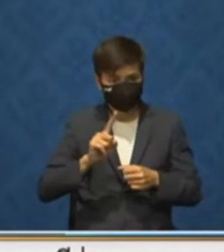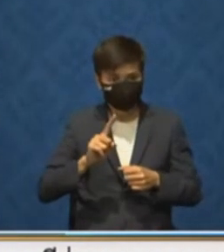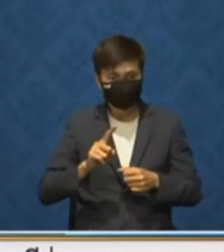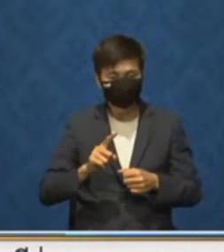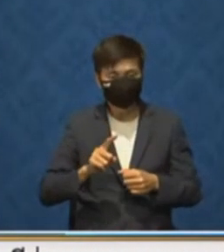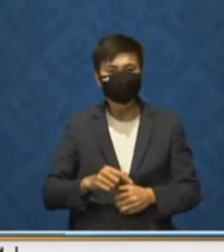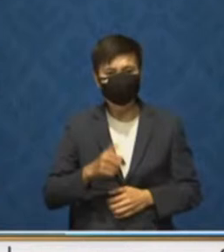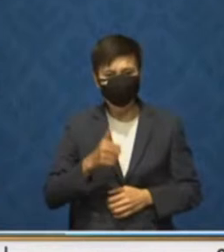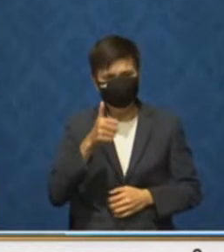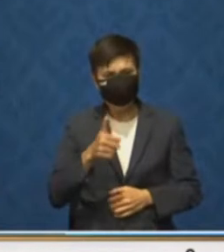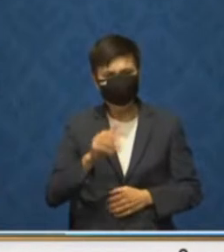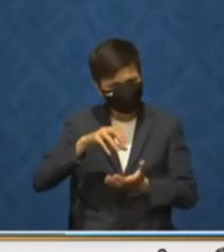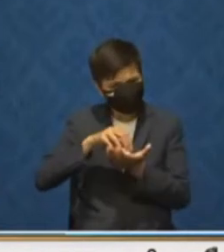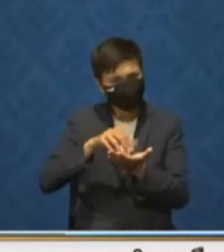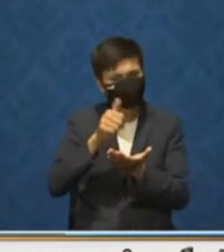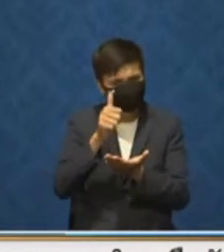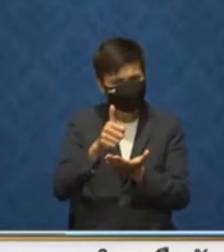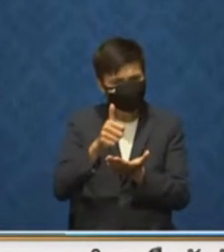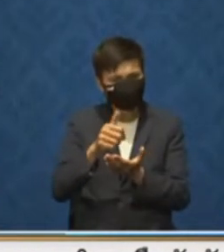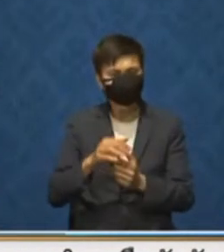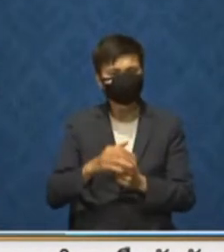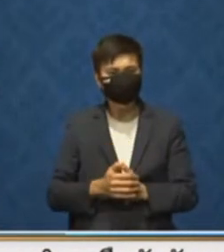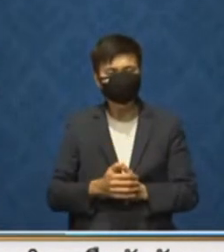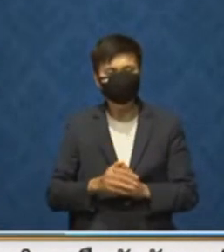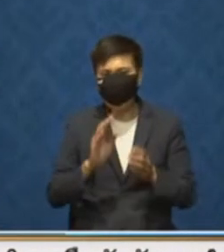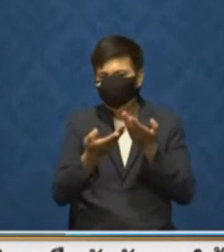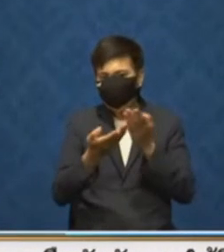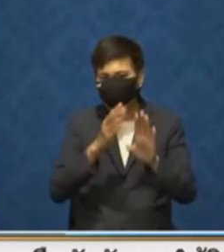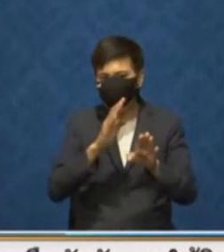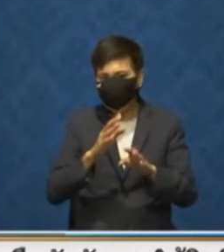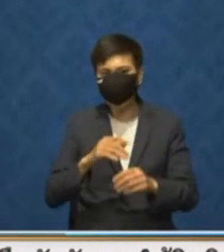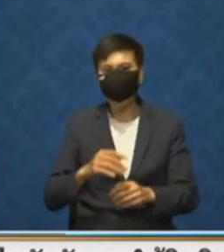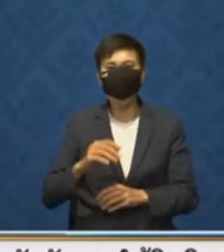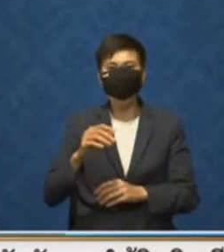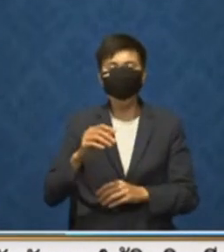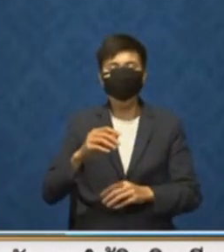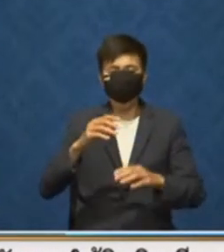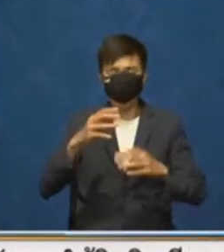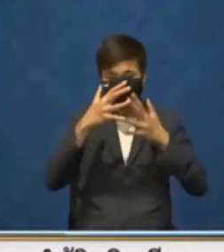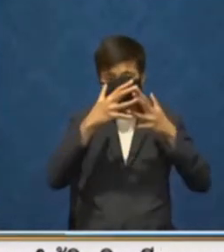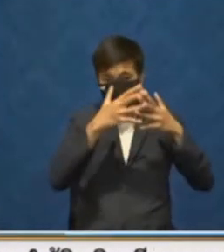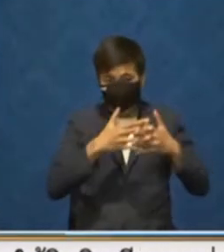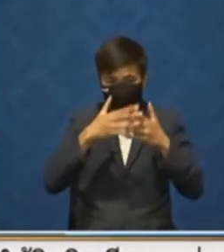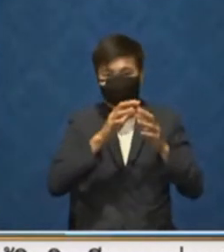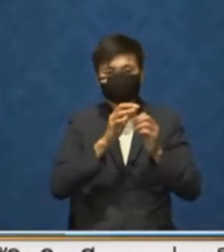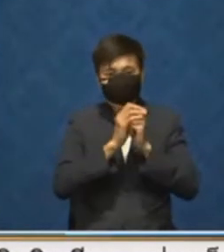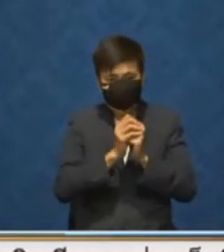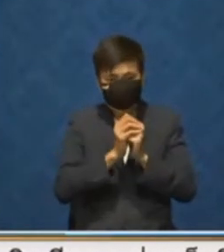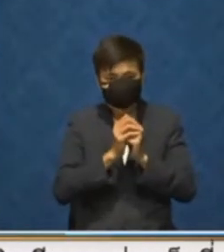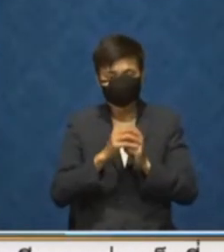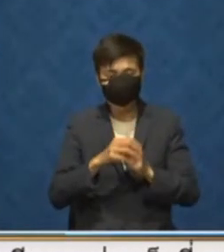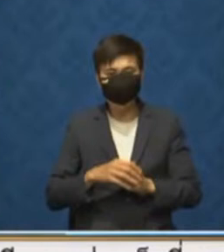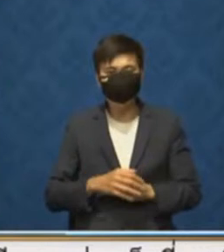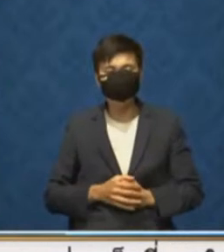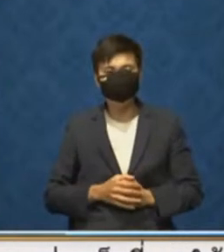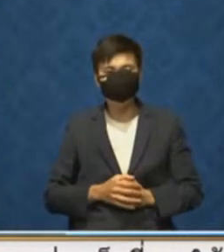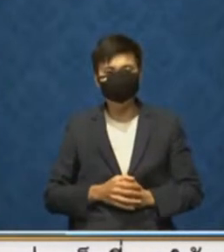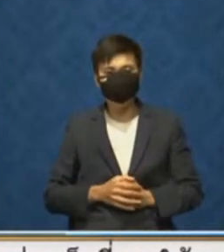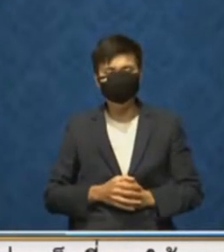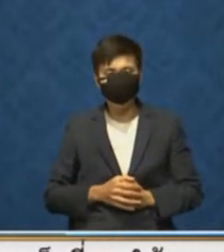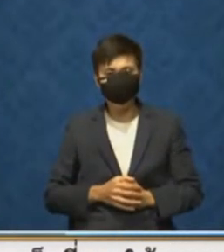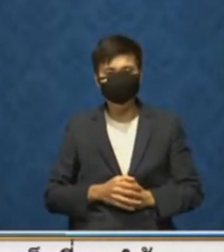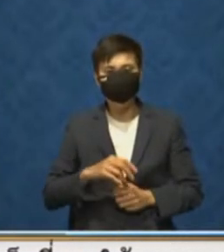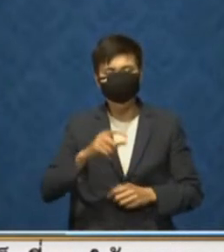หลายประเทศเมื่อเทียบกับมหาอำนาจเศรษฐกิจเยอะแยะในโลกดีกว่าสหรัฐอเมริกาดีกว่า